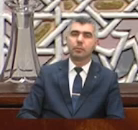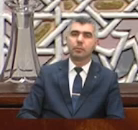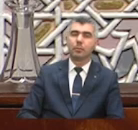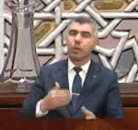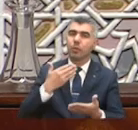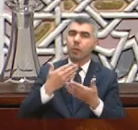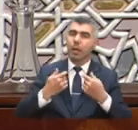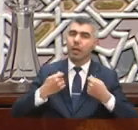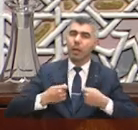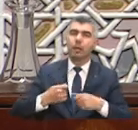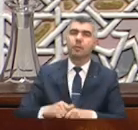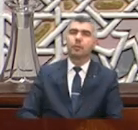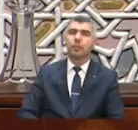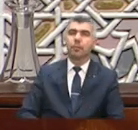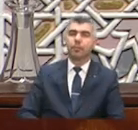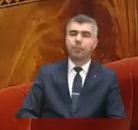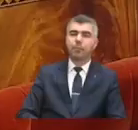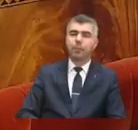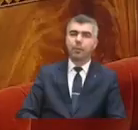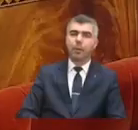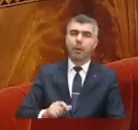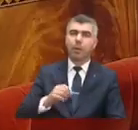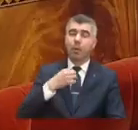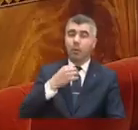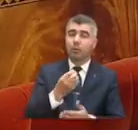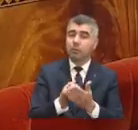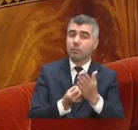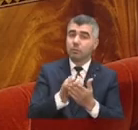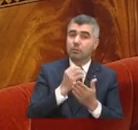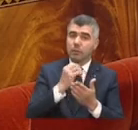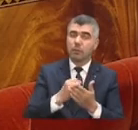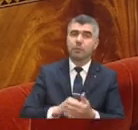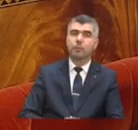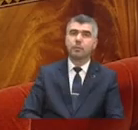شكرا السيد الرئيس. سيد نائب، المعطيات اللي عطيتك،